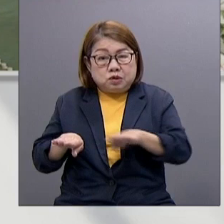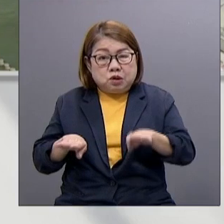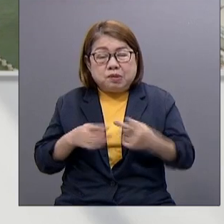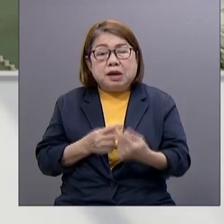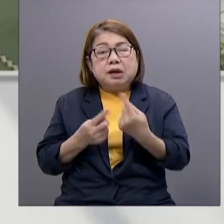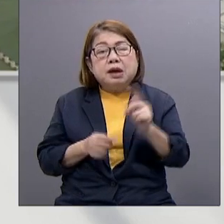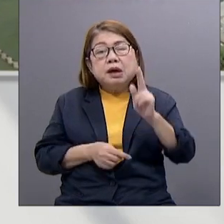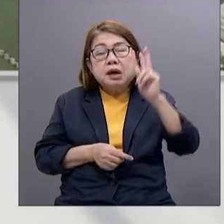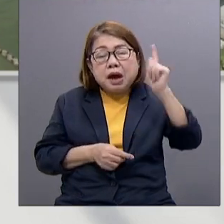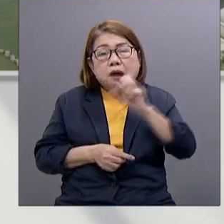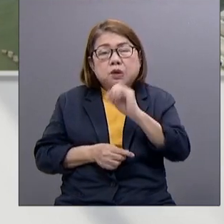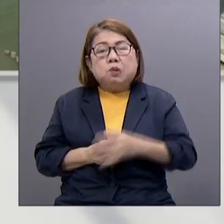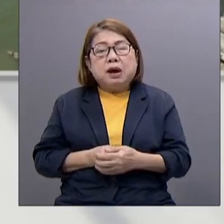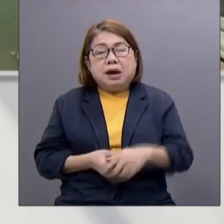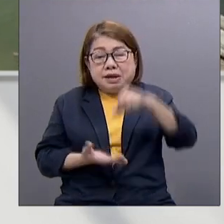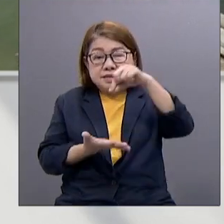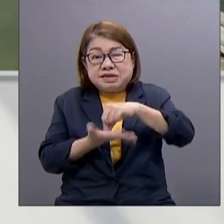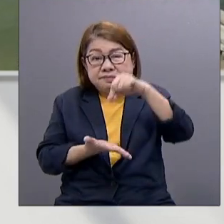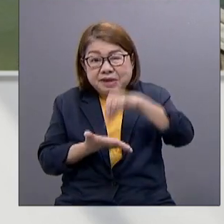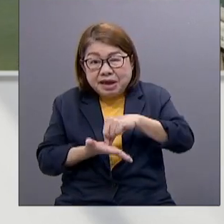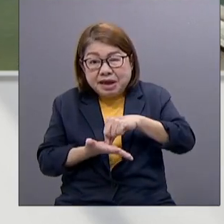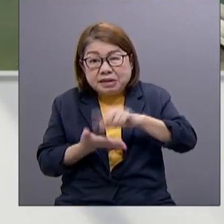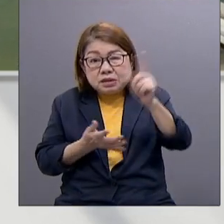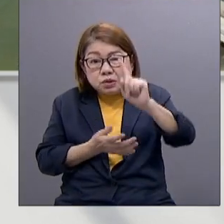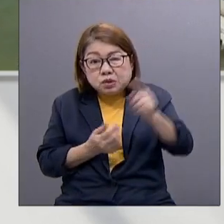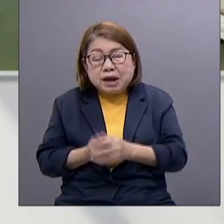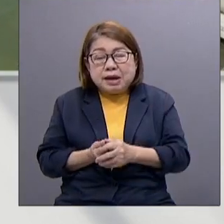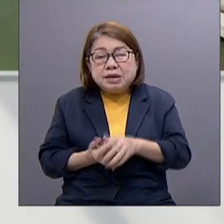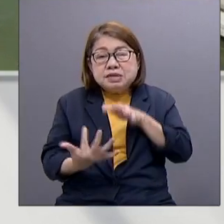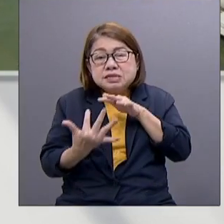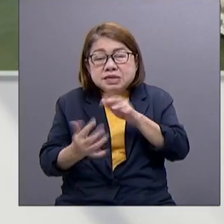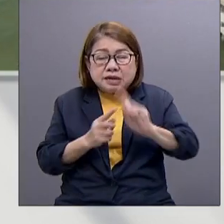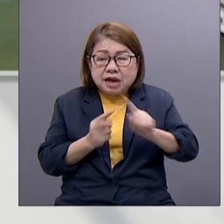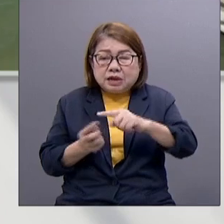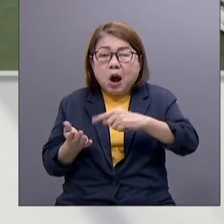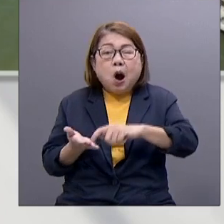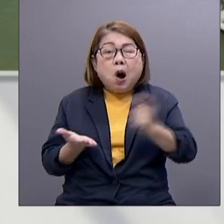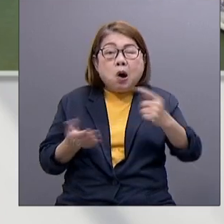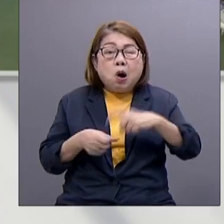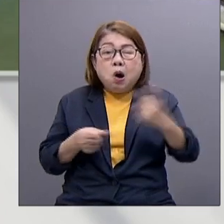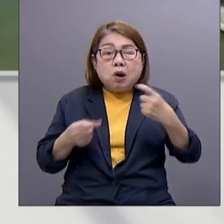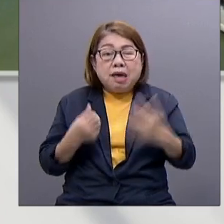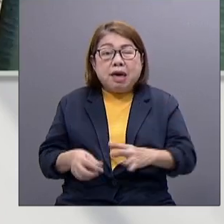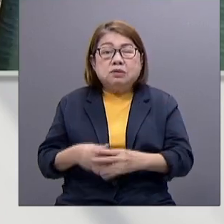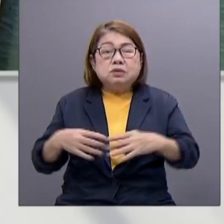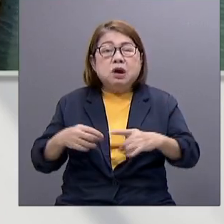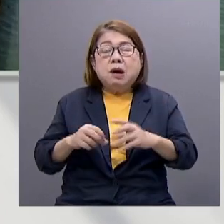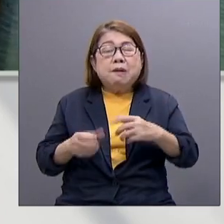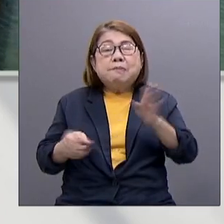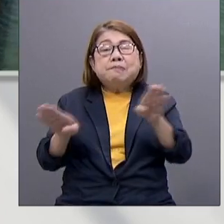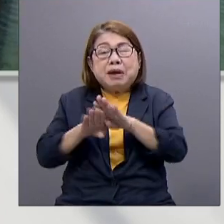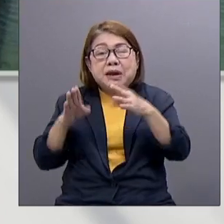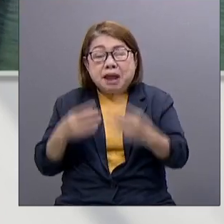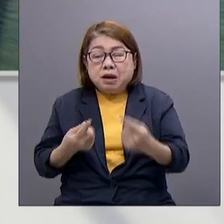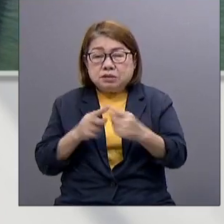ระบบนำร่อง GPSและระบบสื่อสารไปแล้วเหตุใดจึงสามารถที่จะการนำเรือออกไปในทะเลที่หันไปทาง